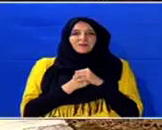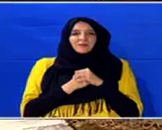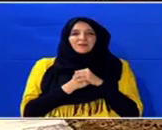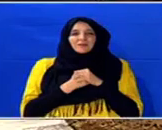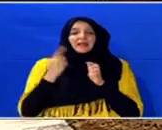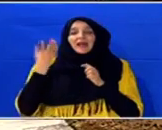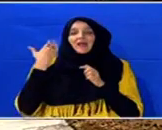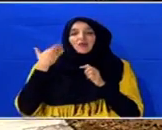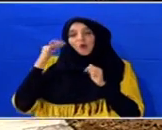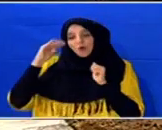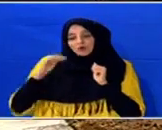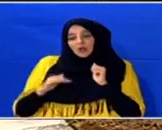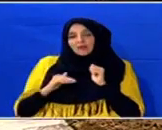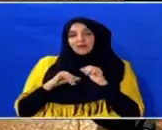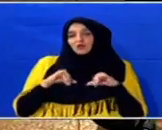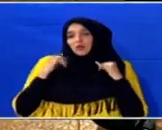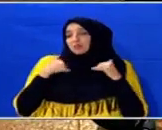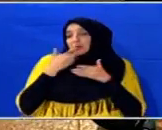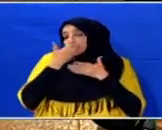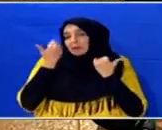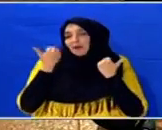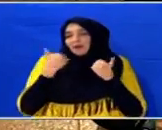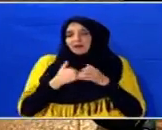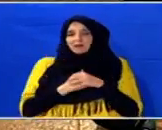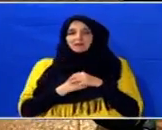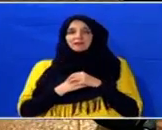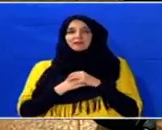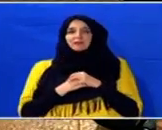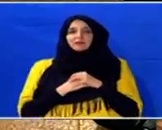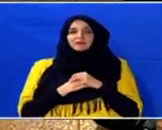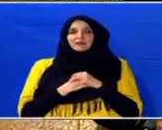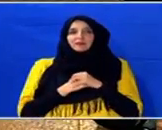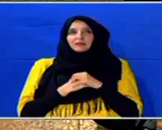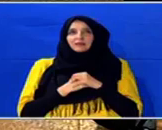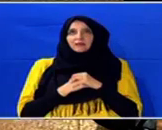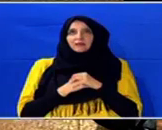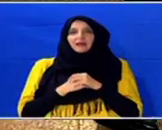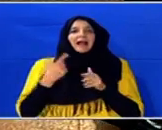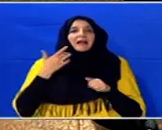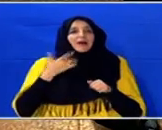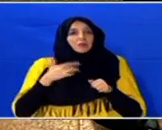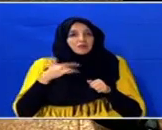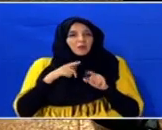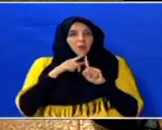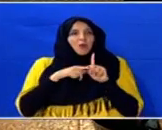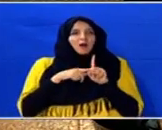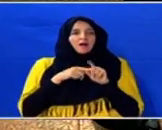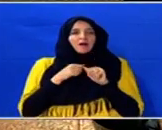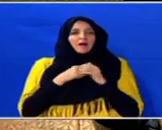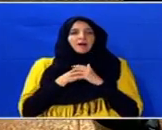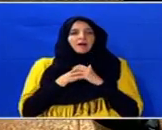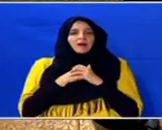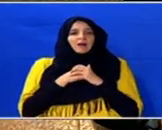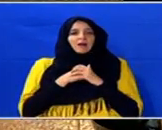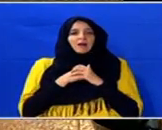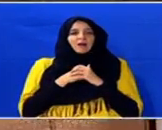صغيرة، شغل كنت ما نعرفش، جاتني شغل الحيض في رمضان. وعجبت